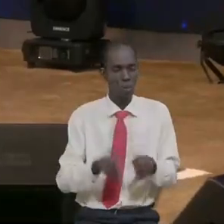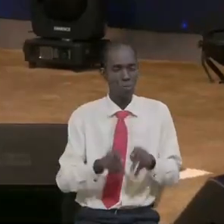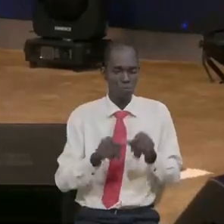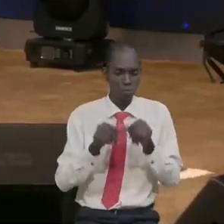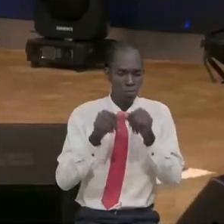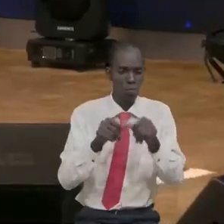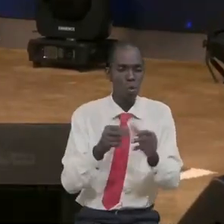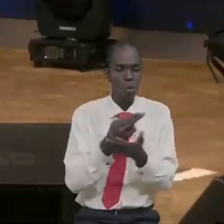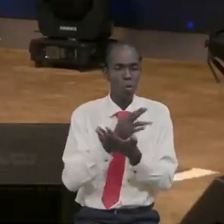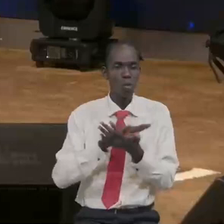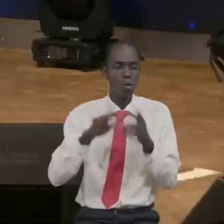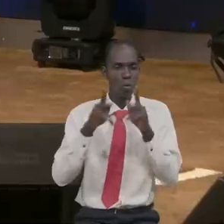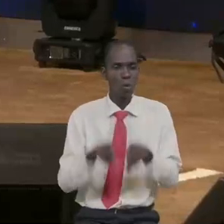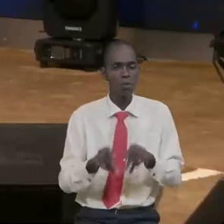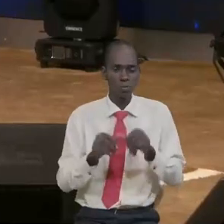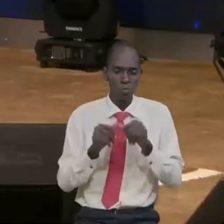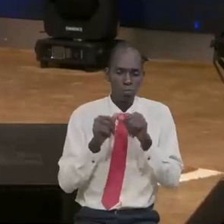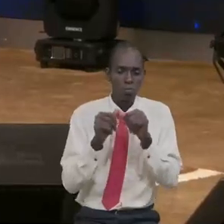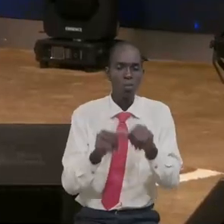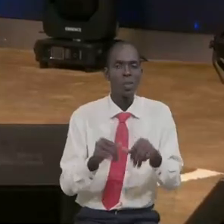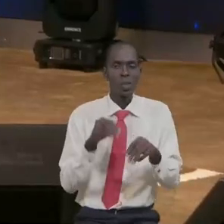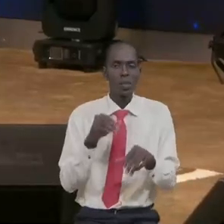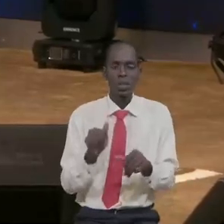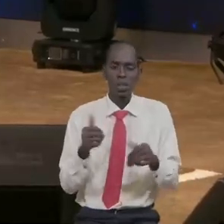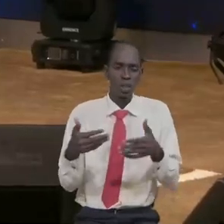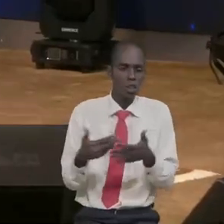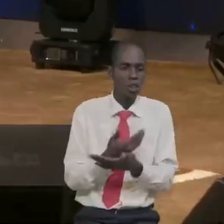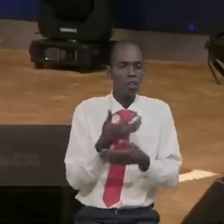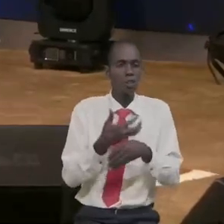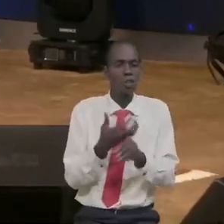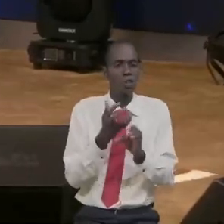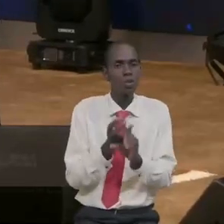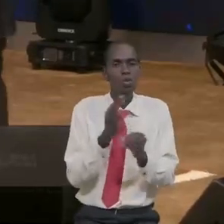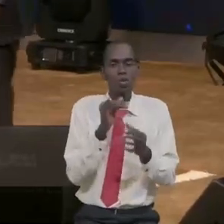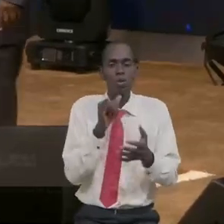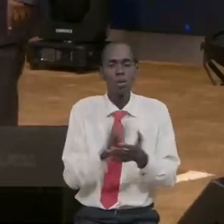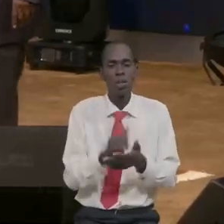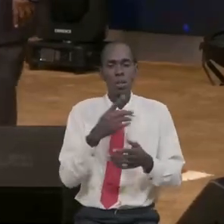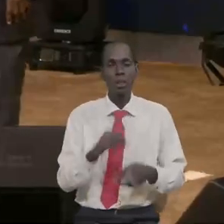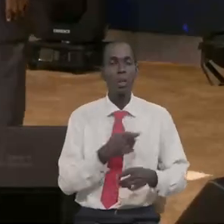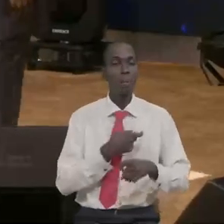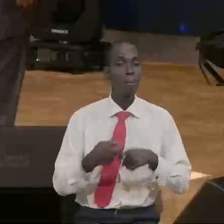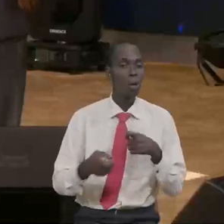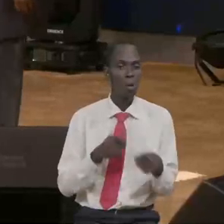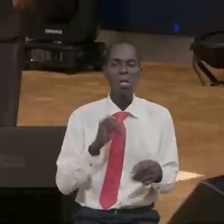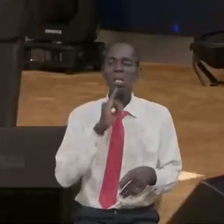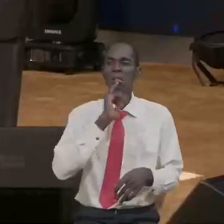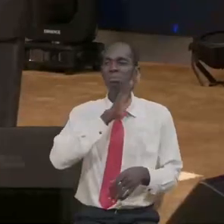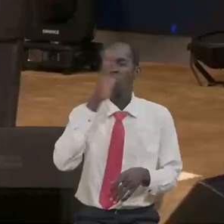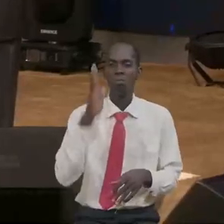pur, demeurez une nouvelle créature, afin que la persécution